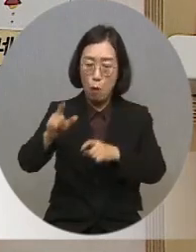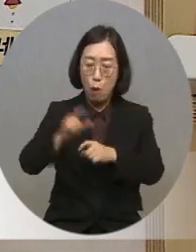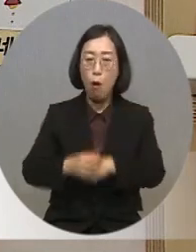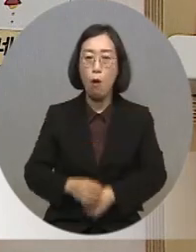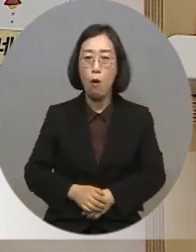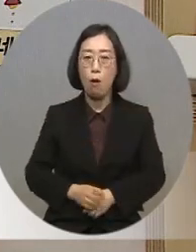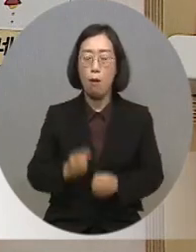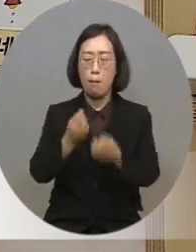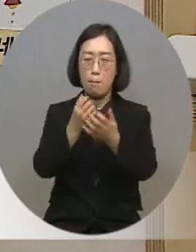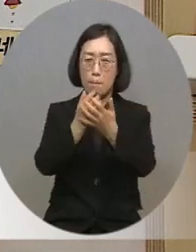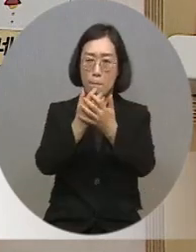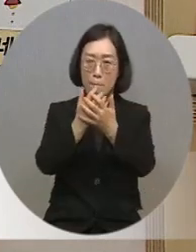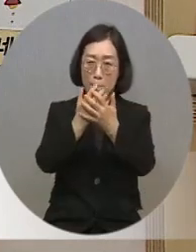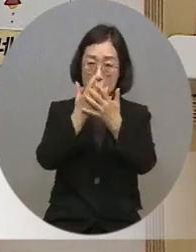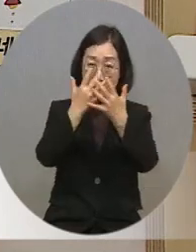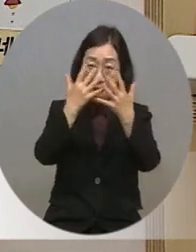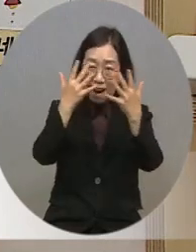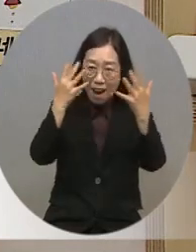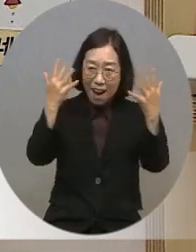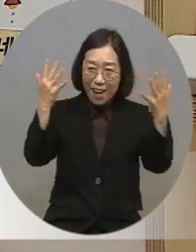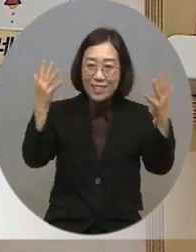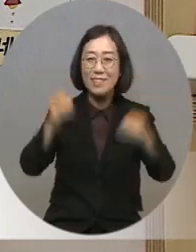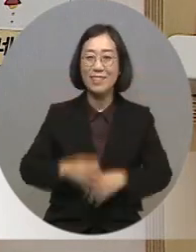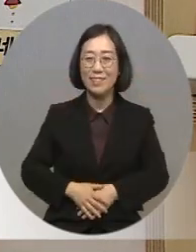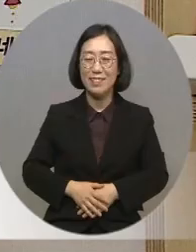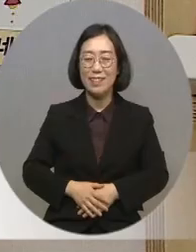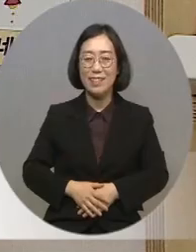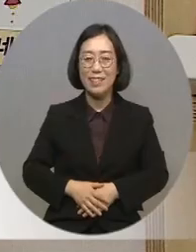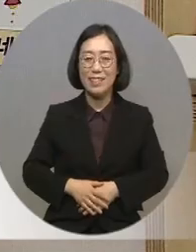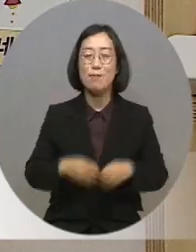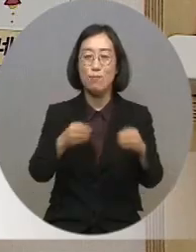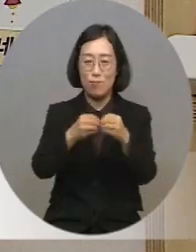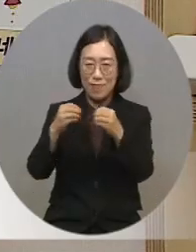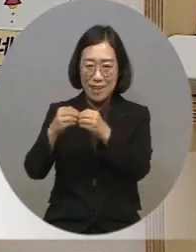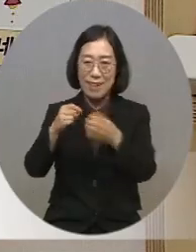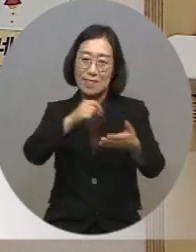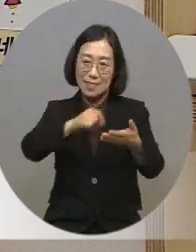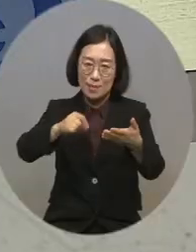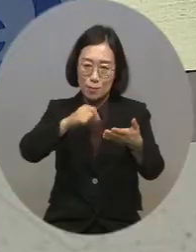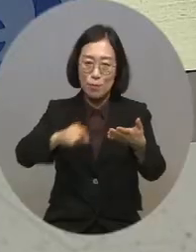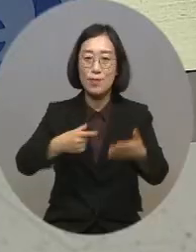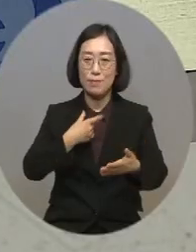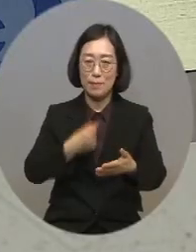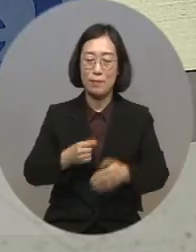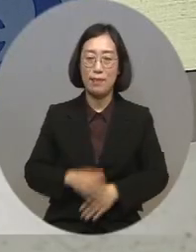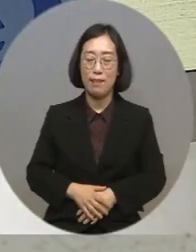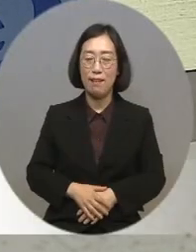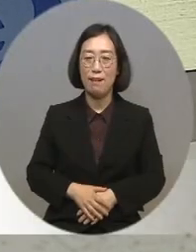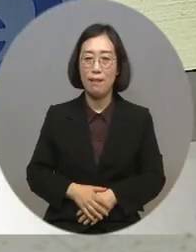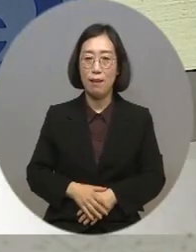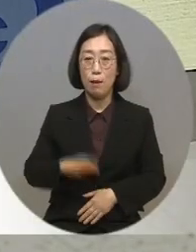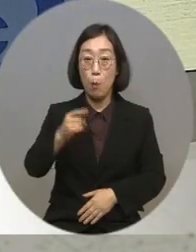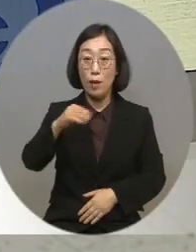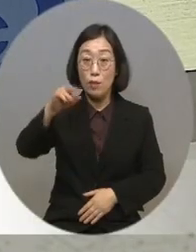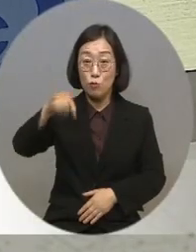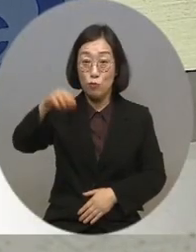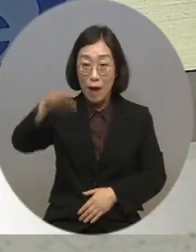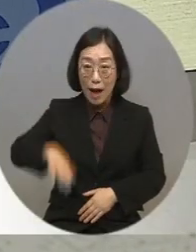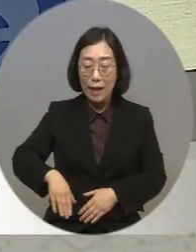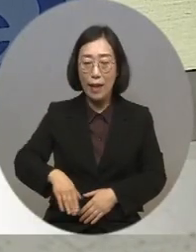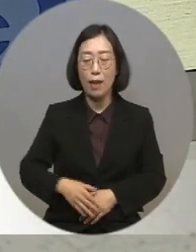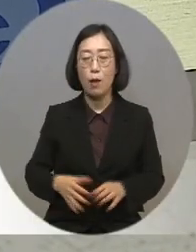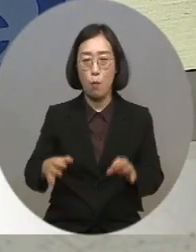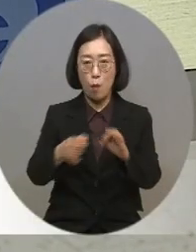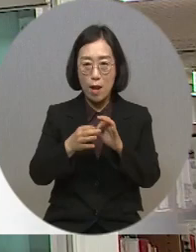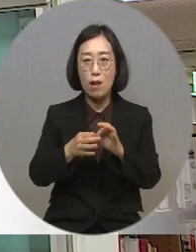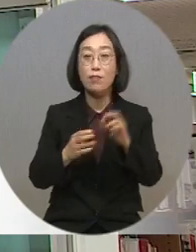더욱더 세상에 빛이 되는 시를 쓰고 싶습니다. 한편 보리수아레 감성작품집